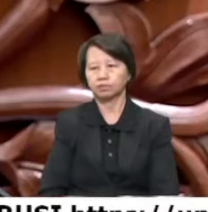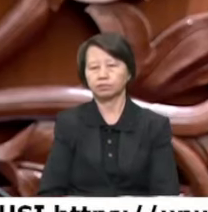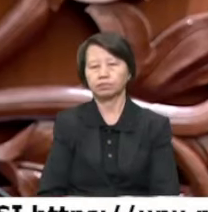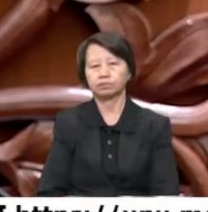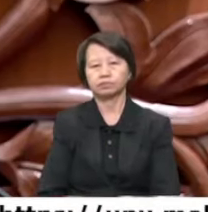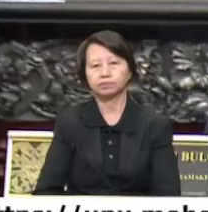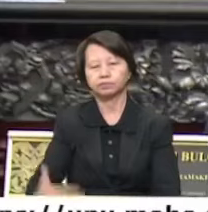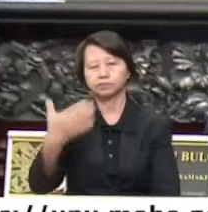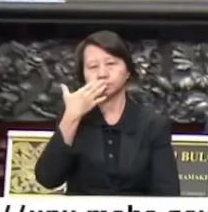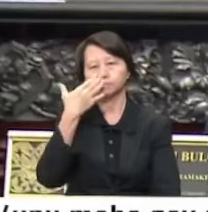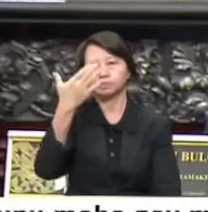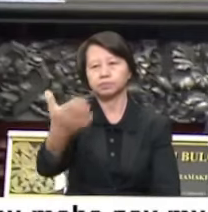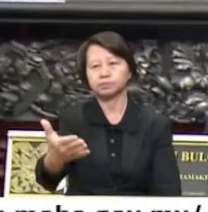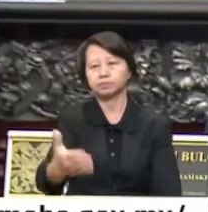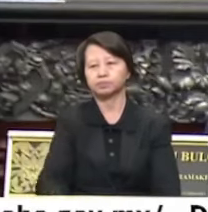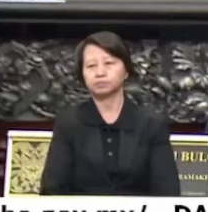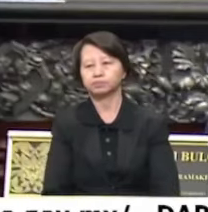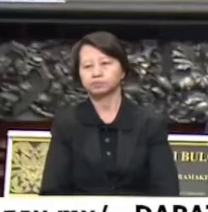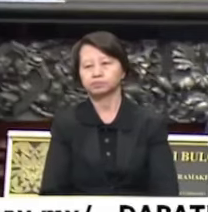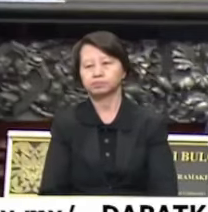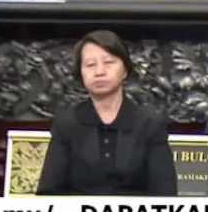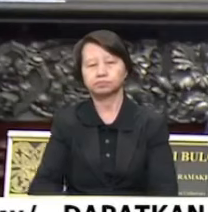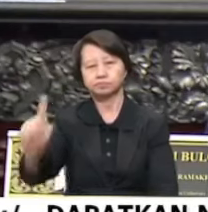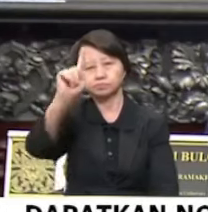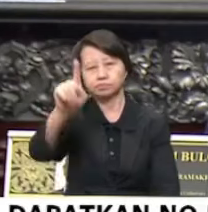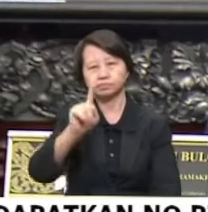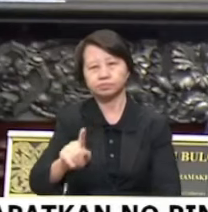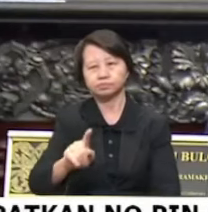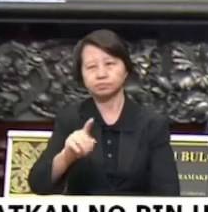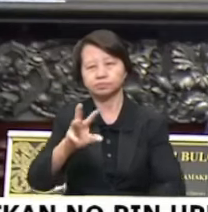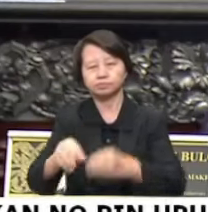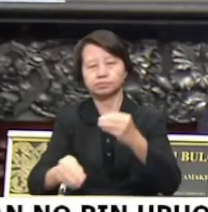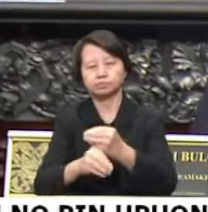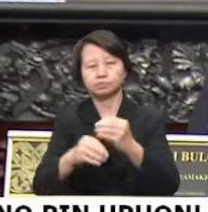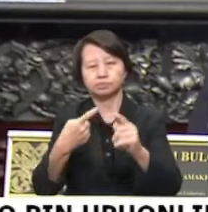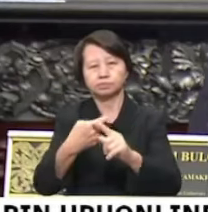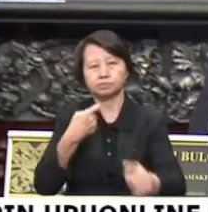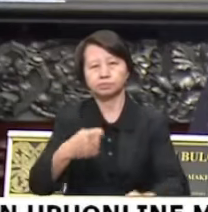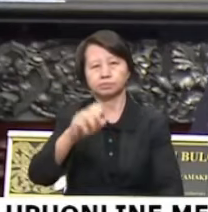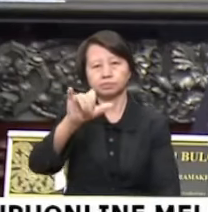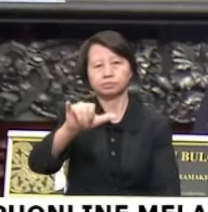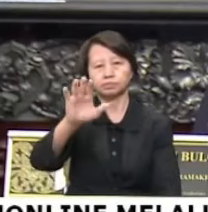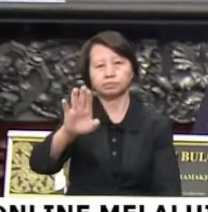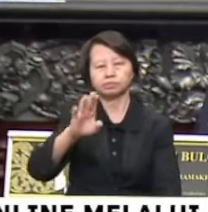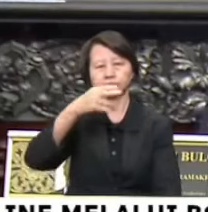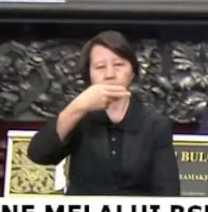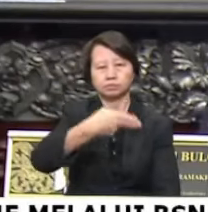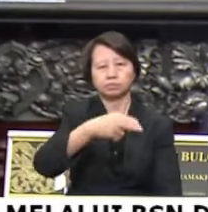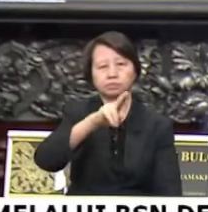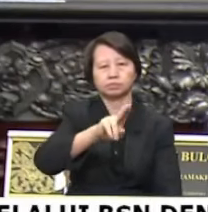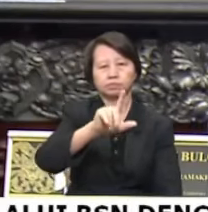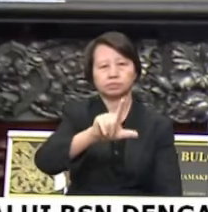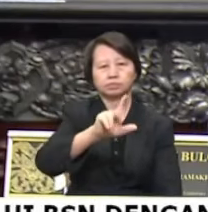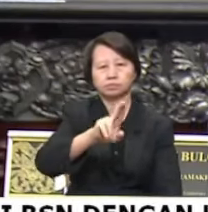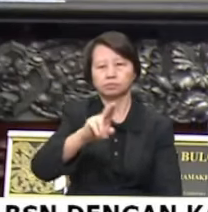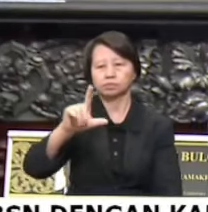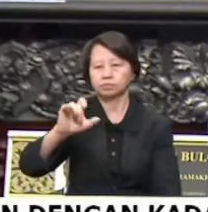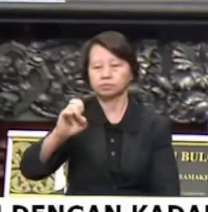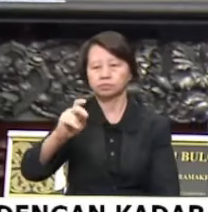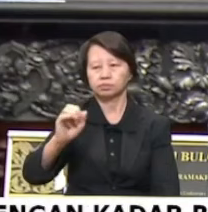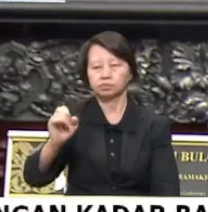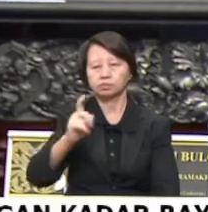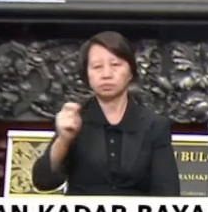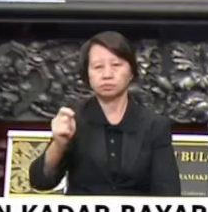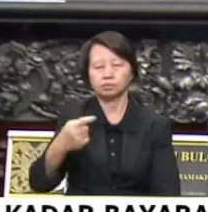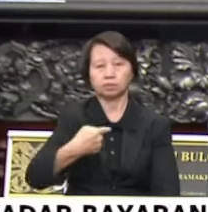Terima kasih. Soalan tambahan daripada Yang Berhormat Hulu Langat. Saya dan